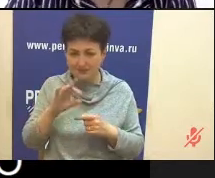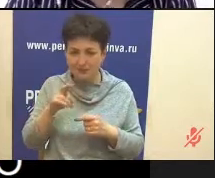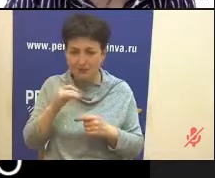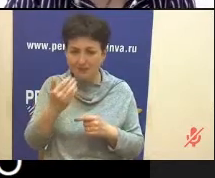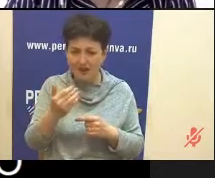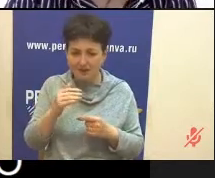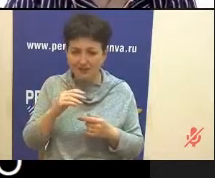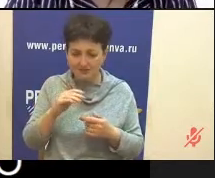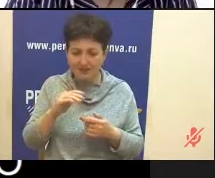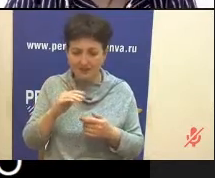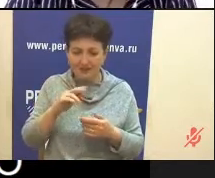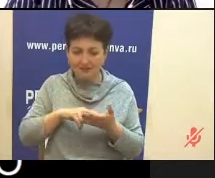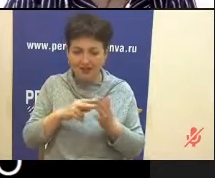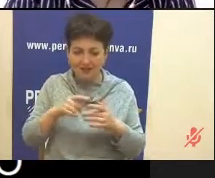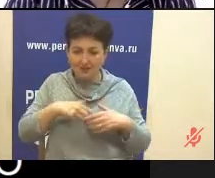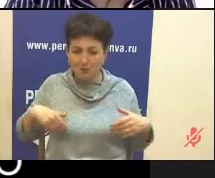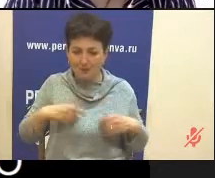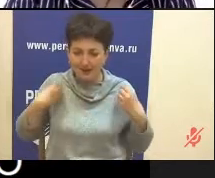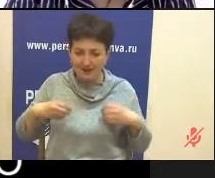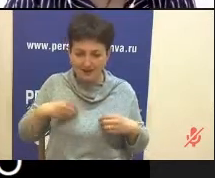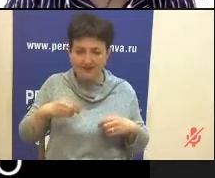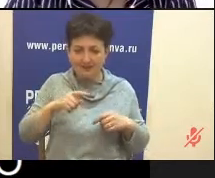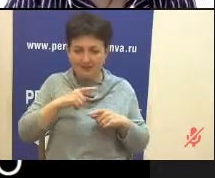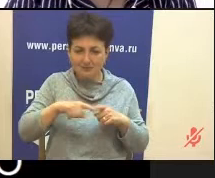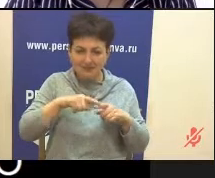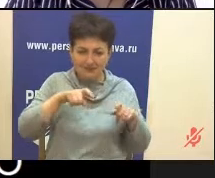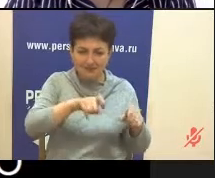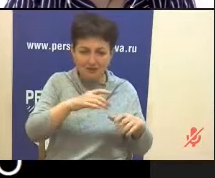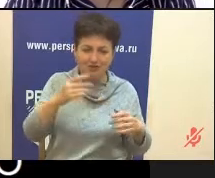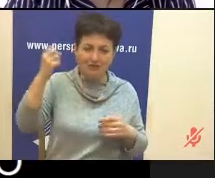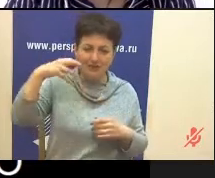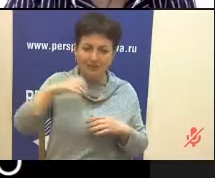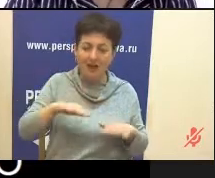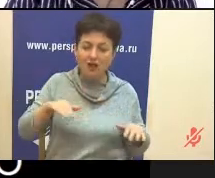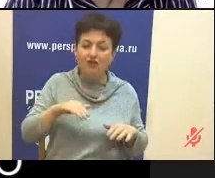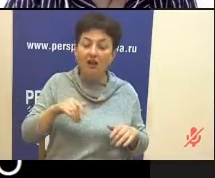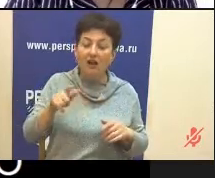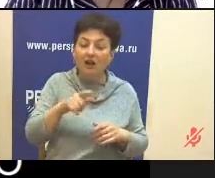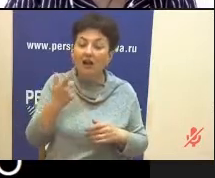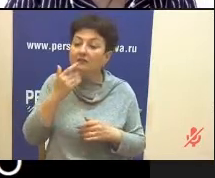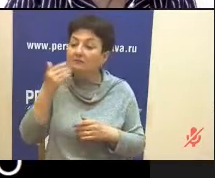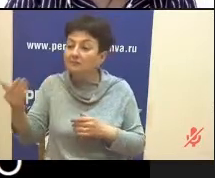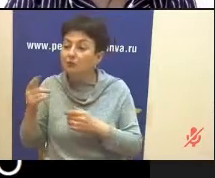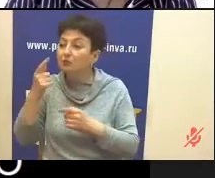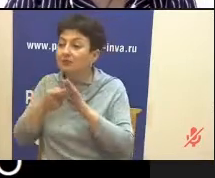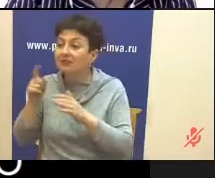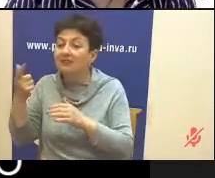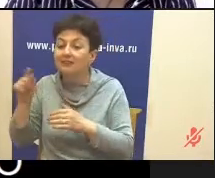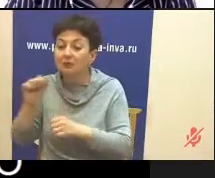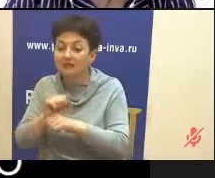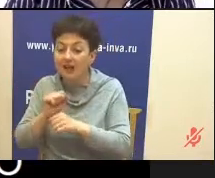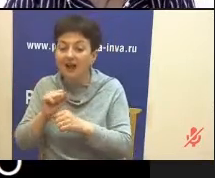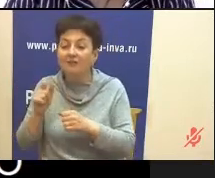забыть быстренько про все ваши планы на надеть купальник и быстрее бежать на пляж, выяснять, где он остановится